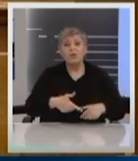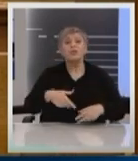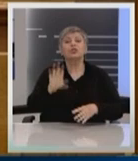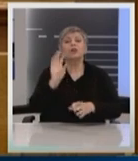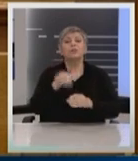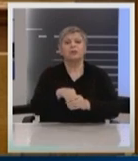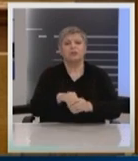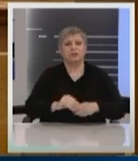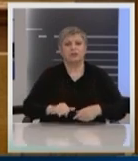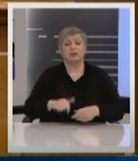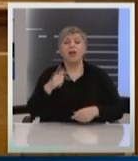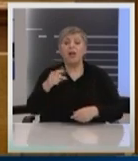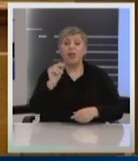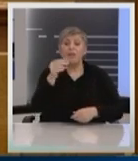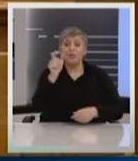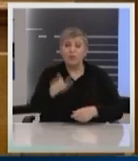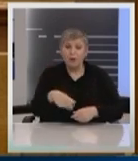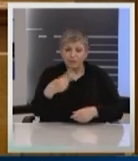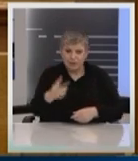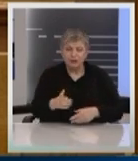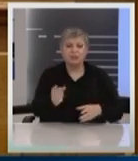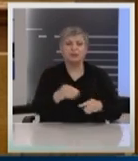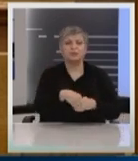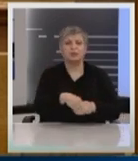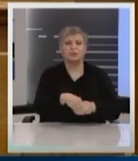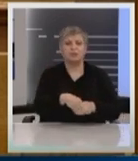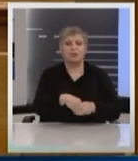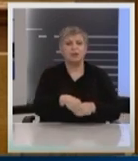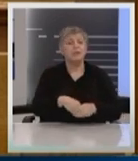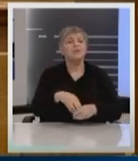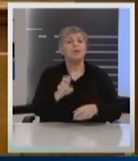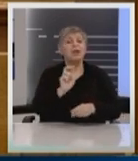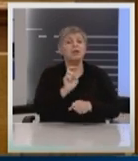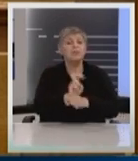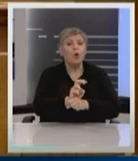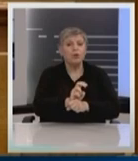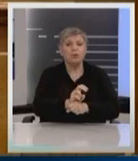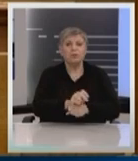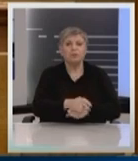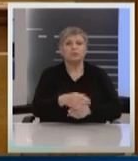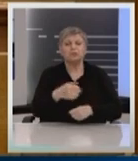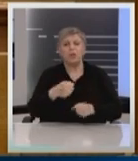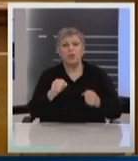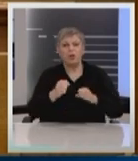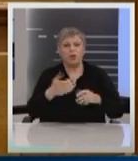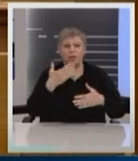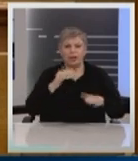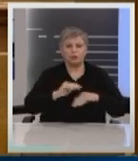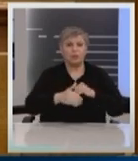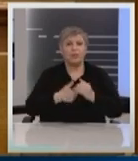των βουλευτών σας ψήφισε. Μπορεί όμως να ψηφίσατε παρόν οι άλλοι, αλλά στηρίζετε μια κυβέρνηση που